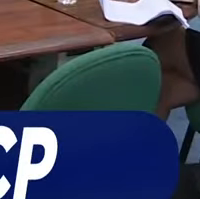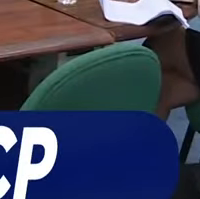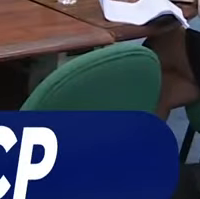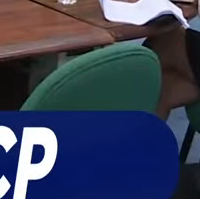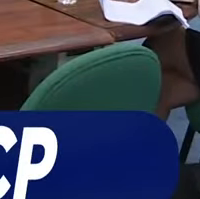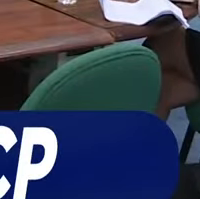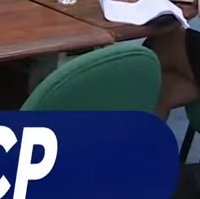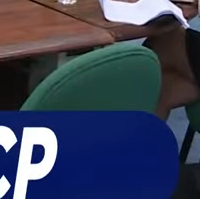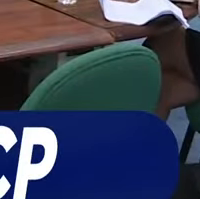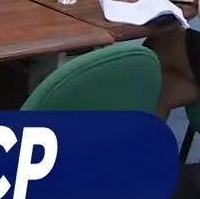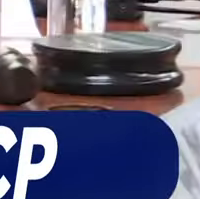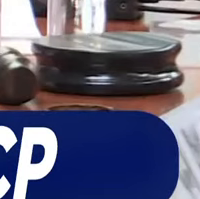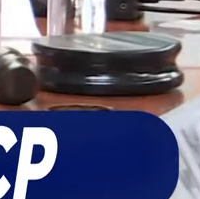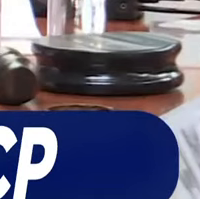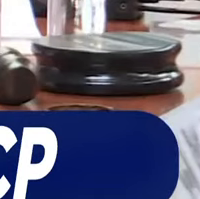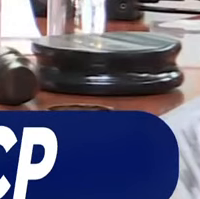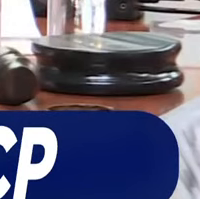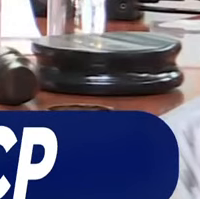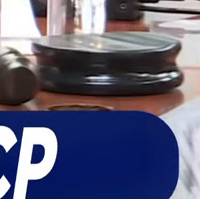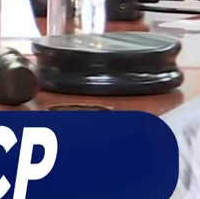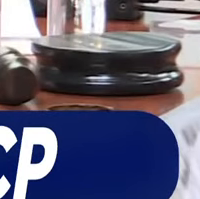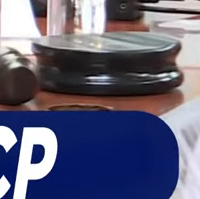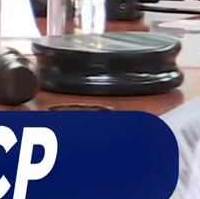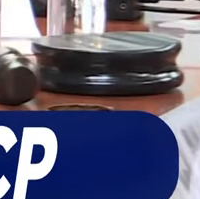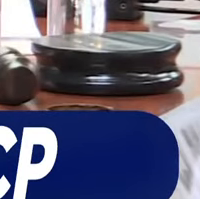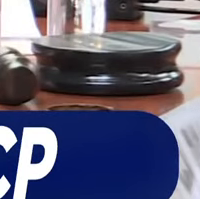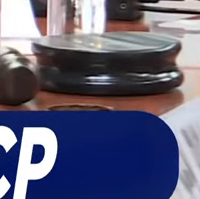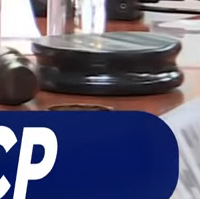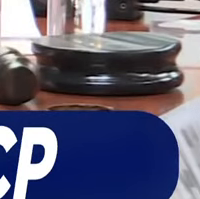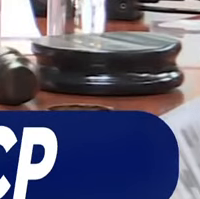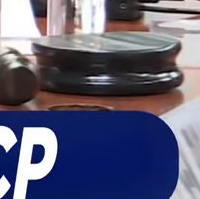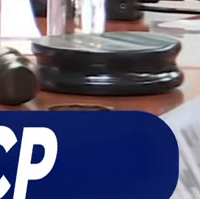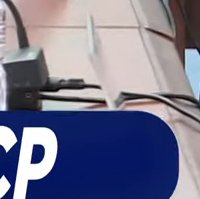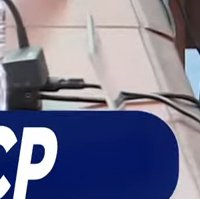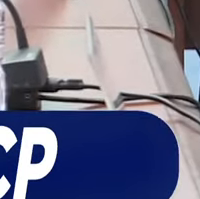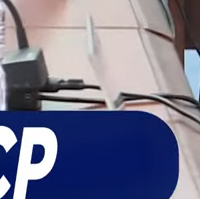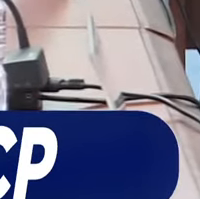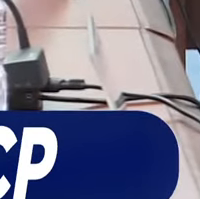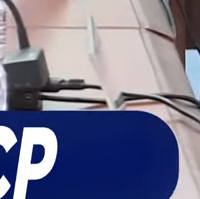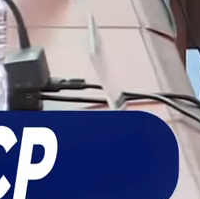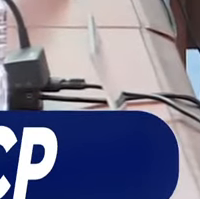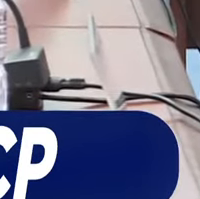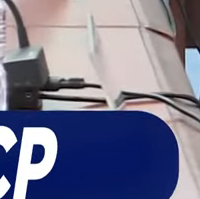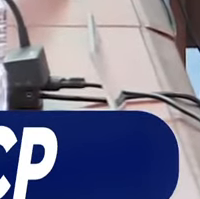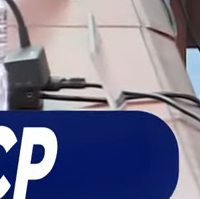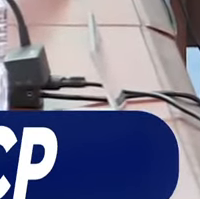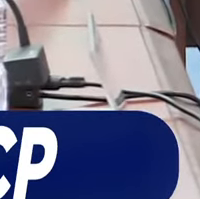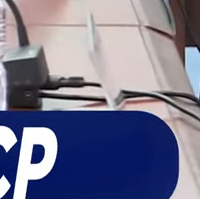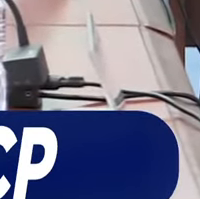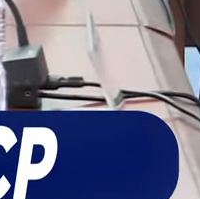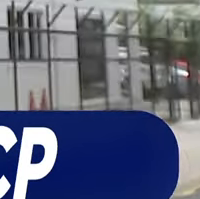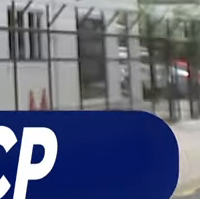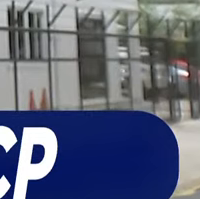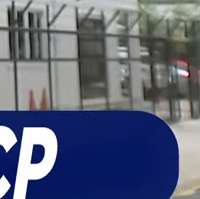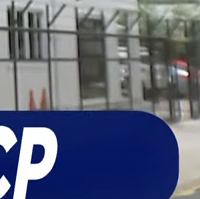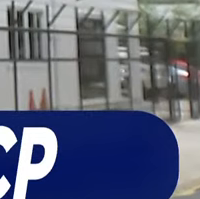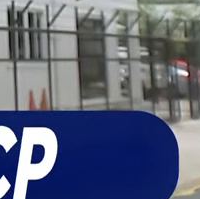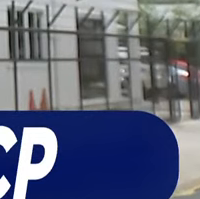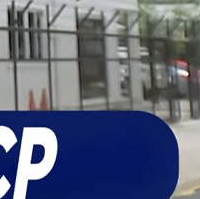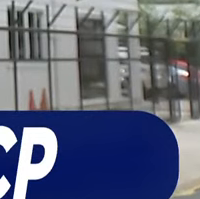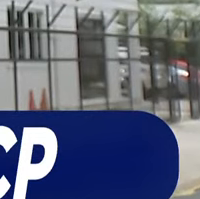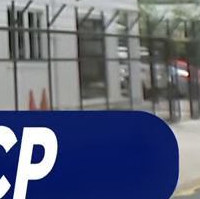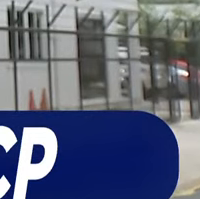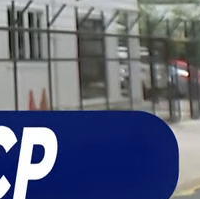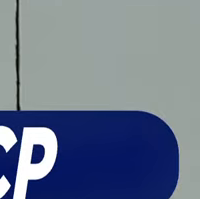Posibleng pagpawi ng prangkisa ng National Grid Corporation of the Philippines inirekomenda dahil sa mga muni paglabag